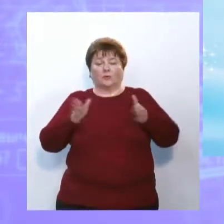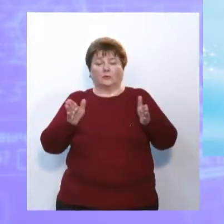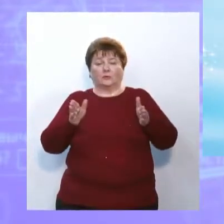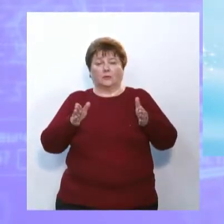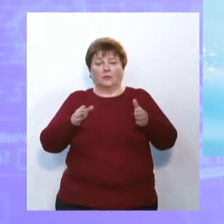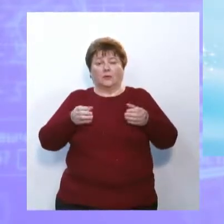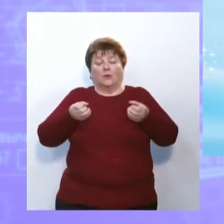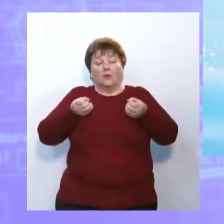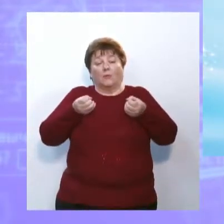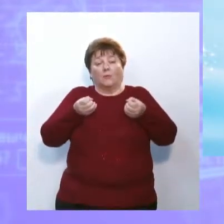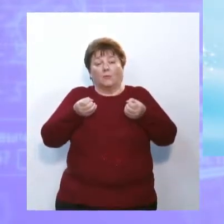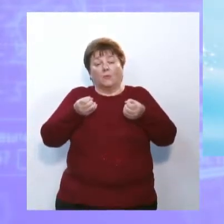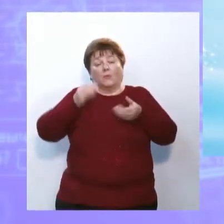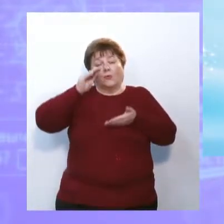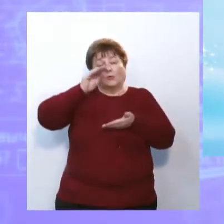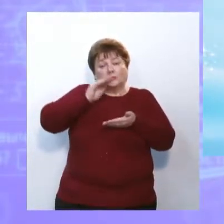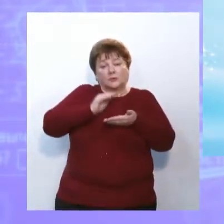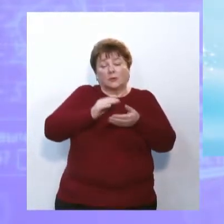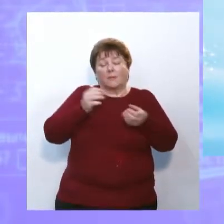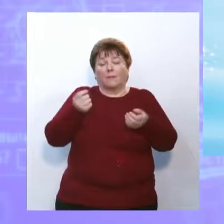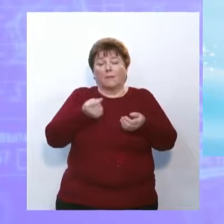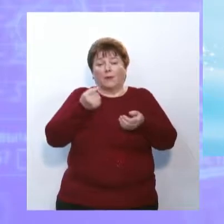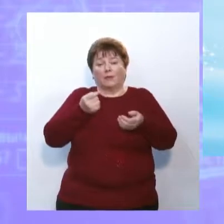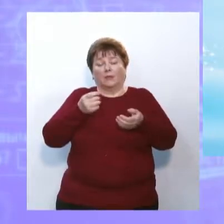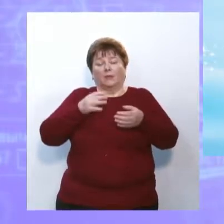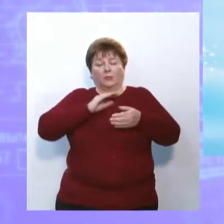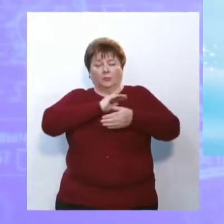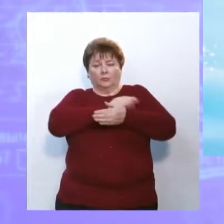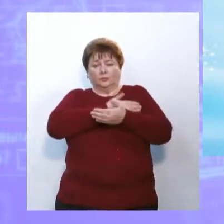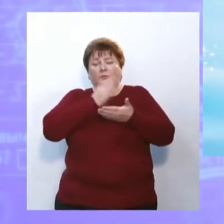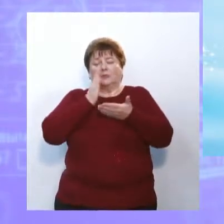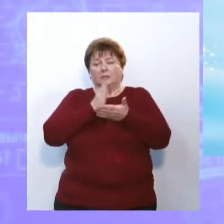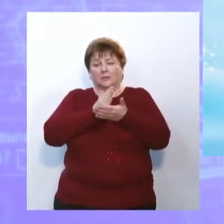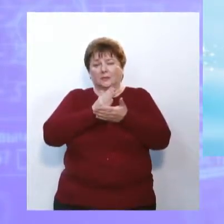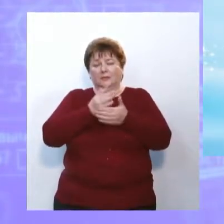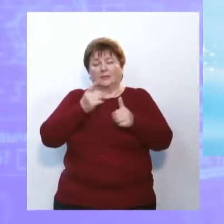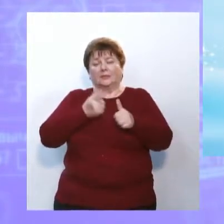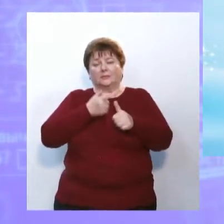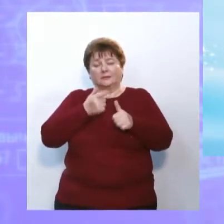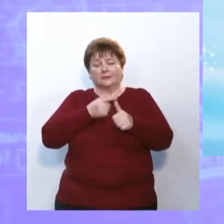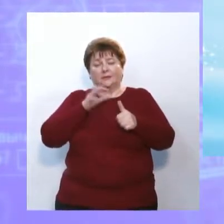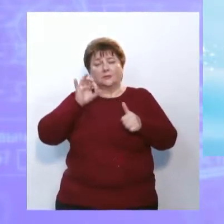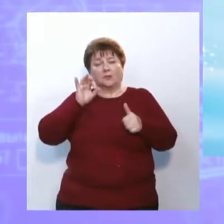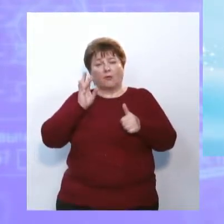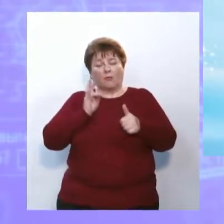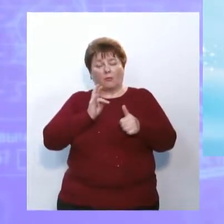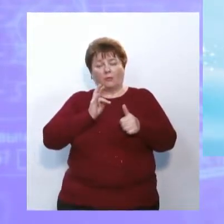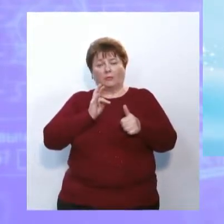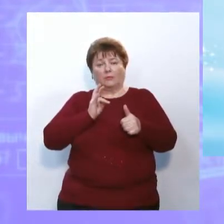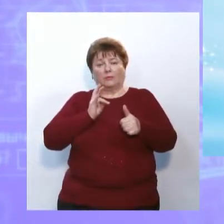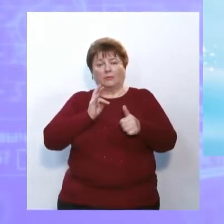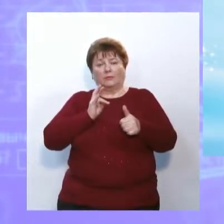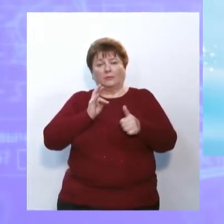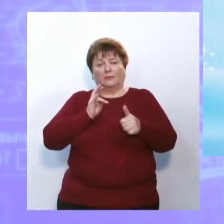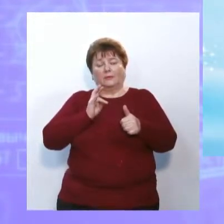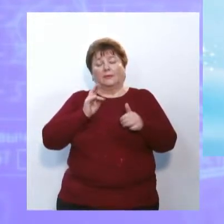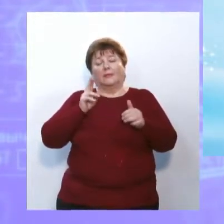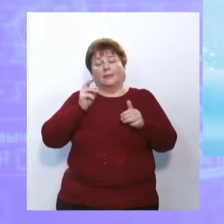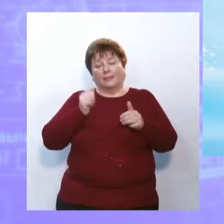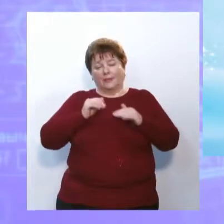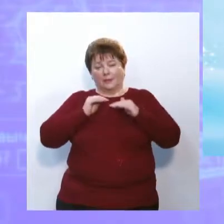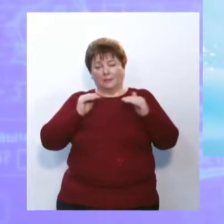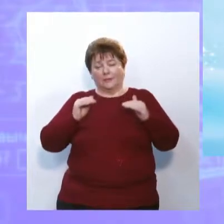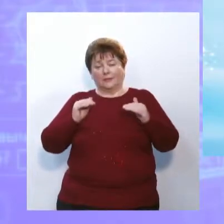Ростом мал, но так могуч, называется он... Да,